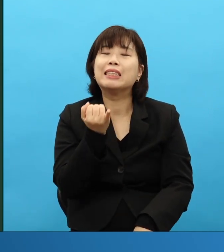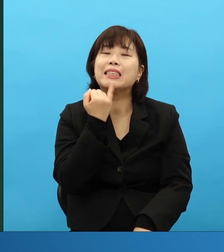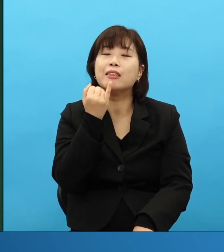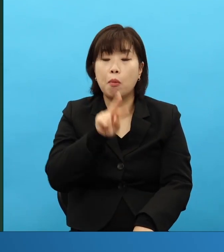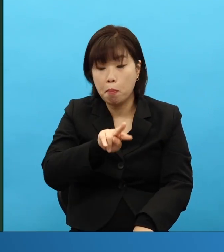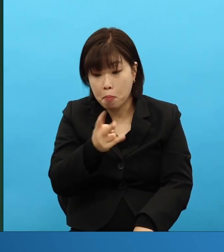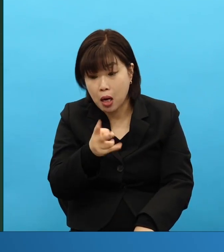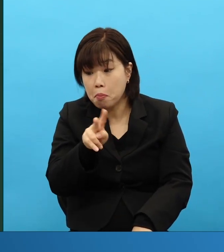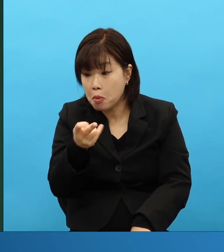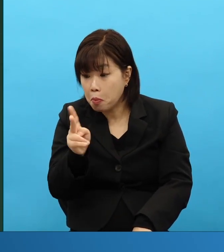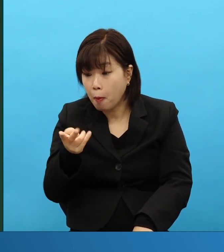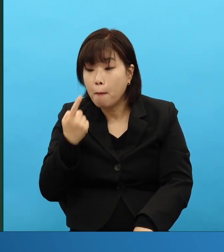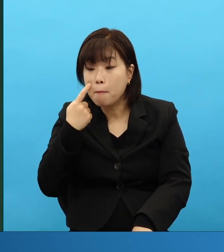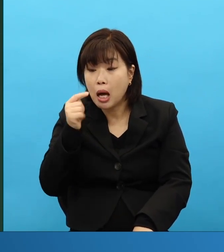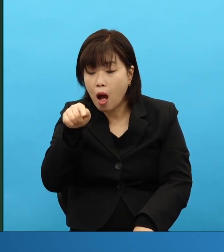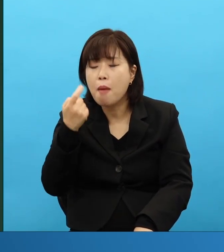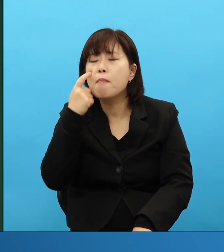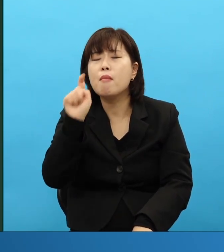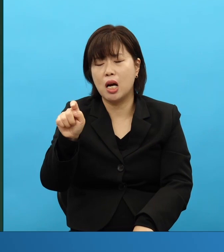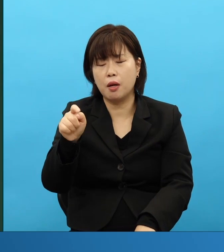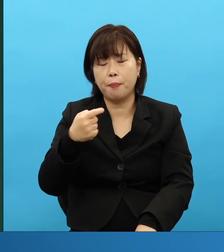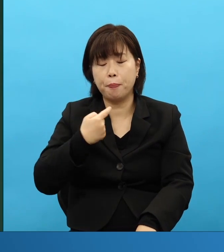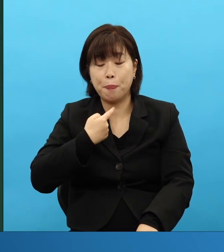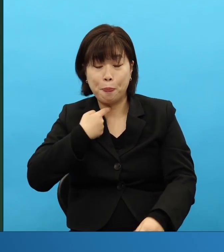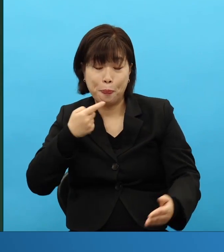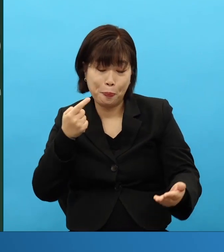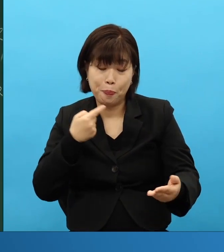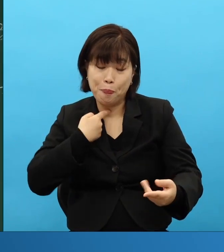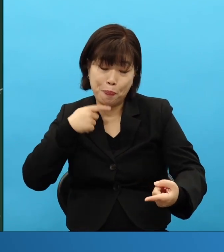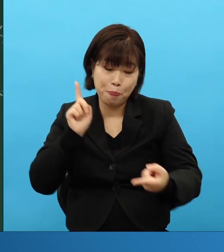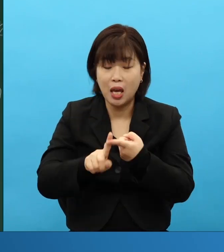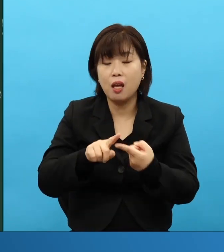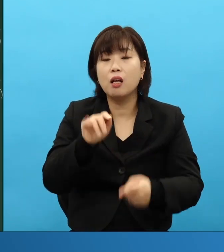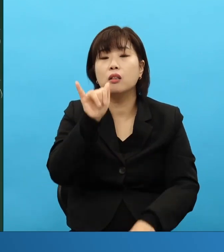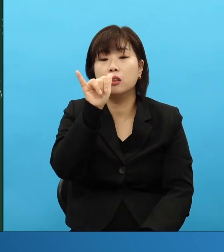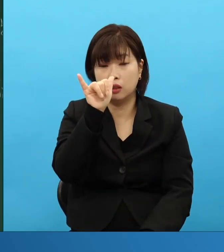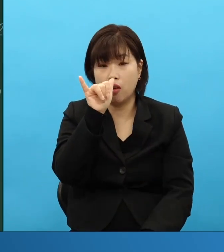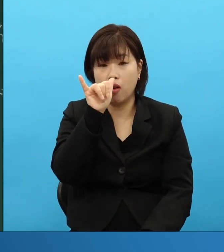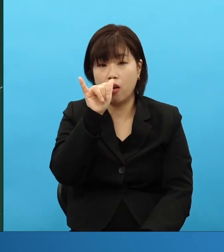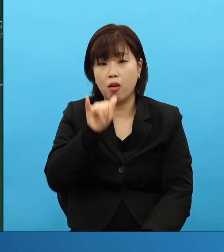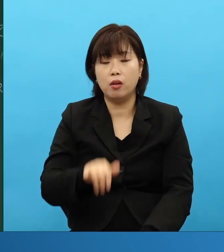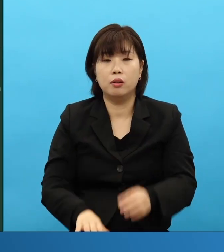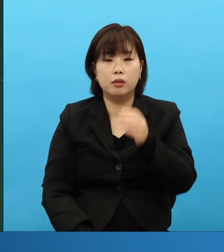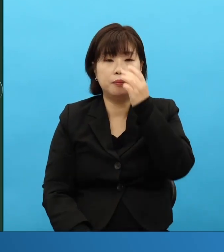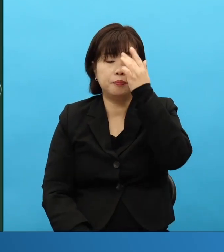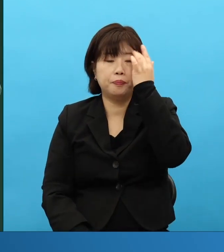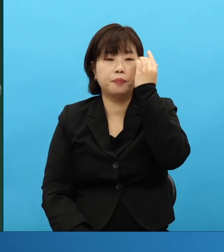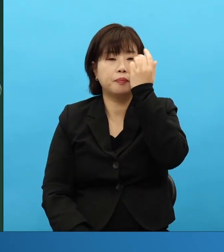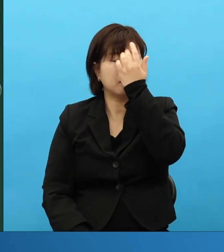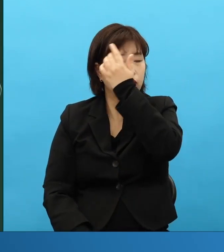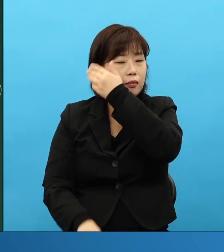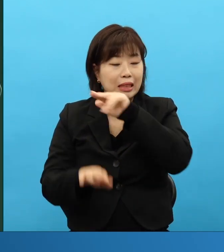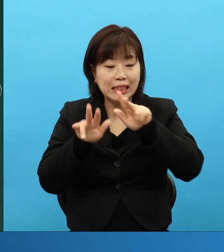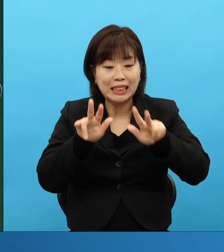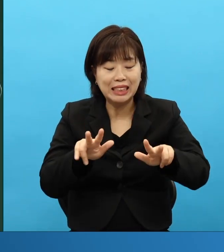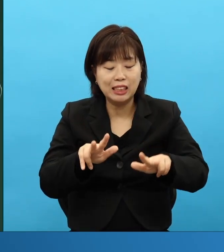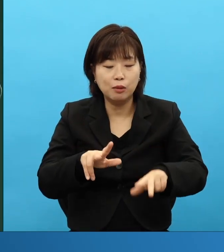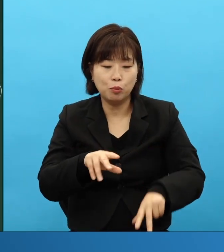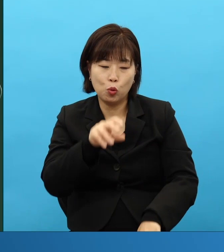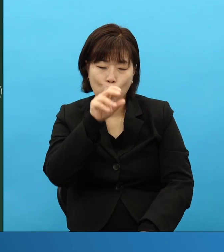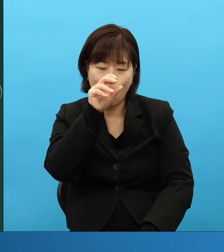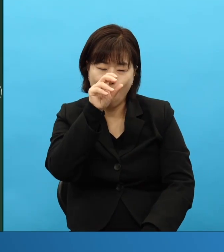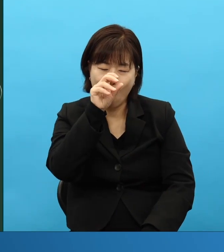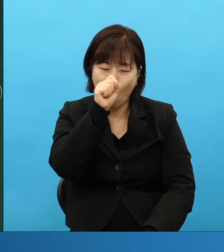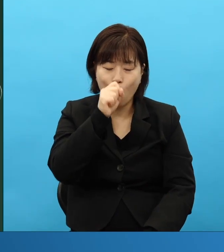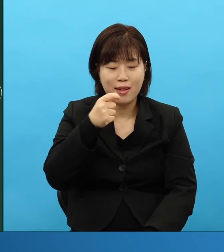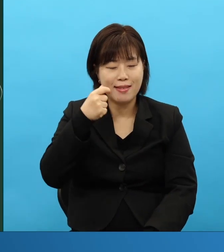없어져요. All occupations that we 어떡할 see today 겁니까? will disappear. What are you going to do? 진짜 이러면 기도해서 하나님 주신 답 얻어야 되는 Then 거예요. really pray and gain the